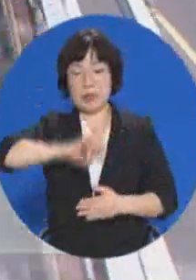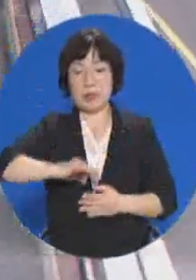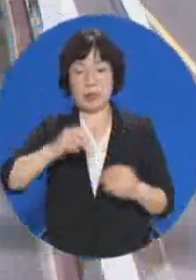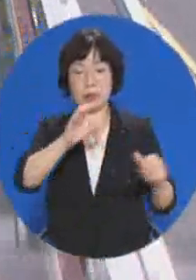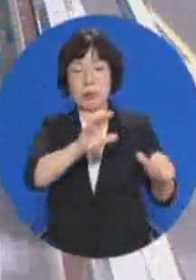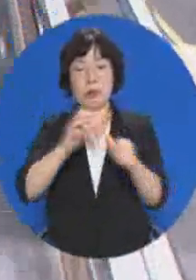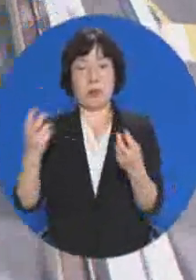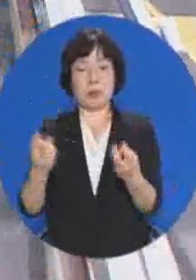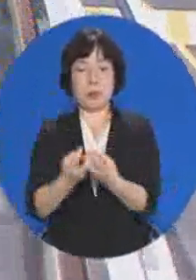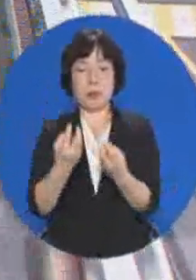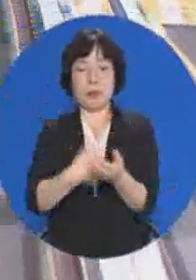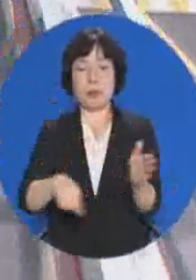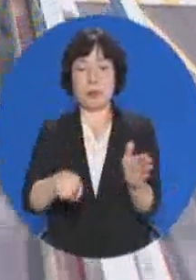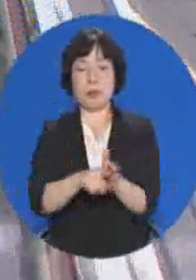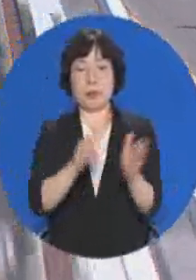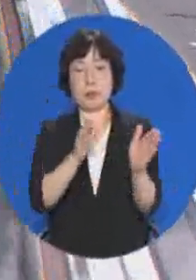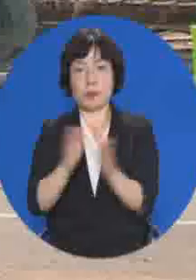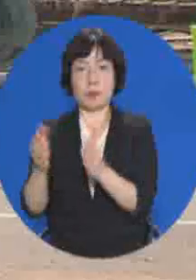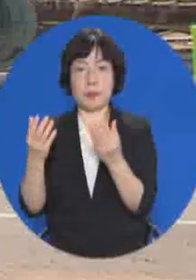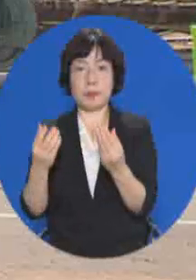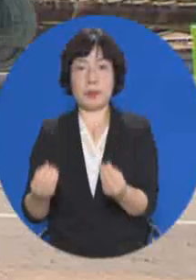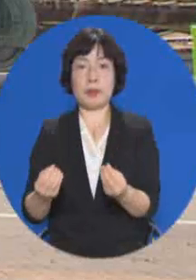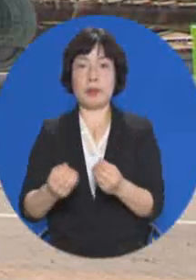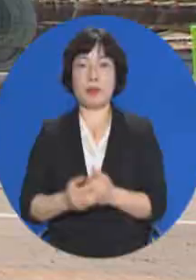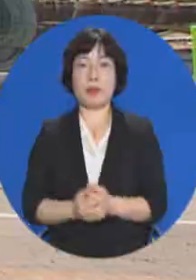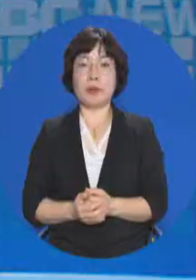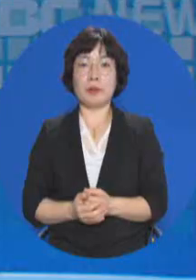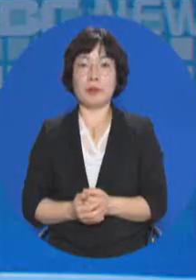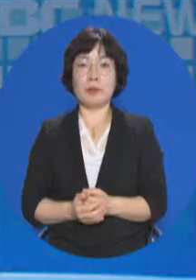활용 방안을 찾기 위해 마련됐습니다.